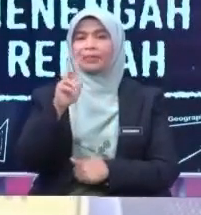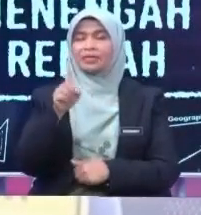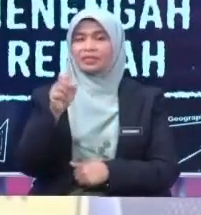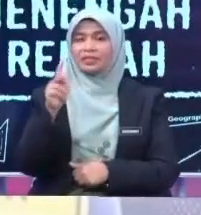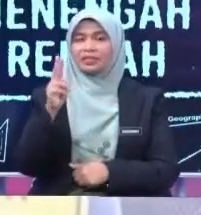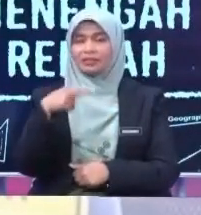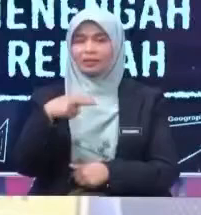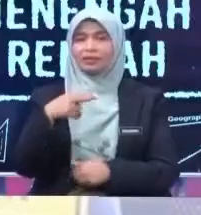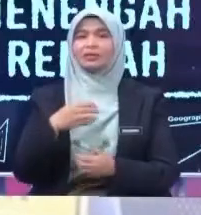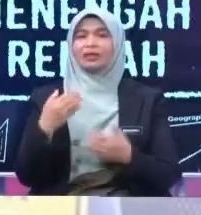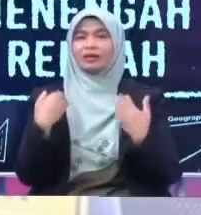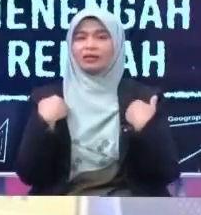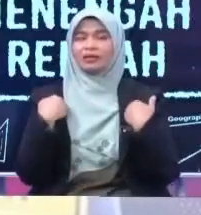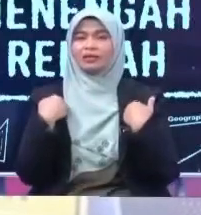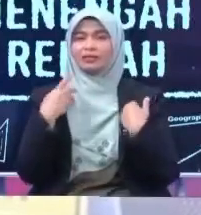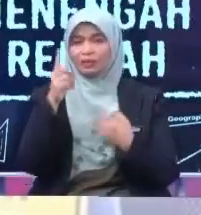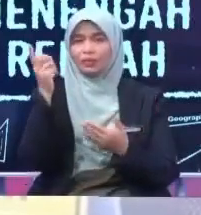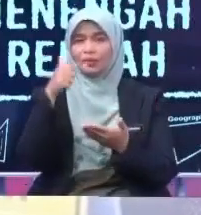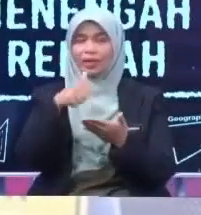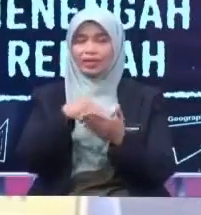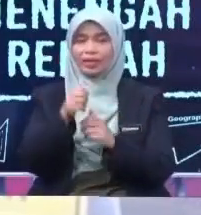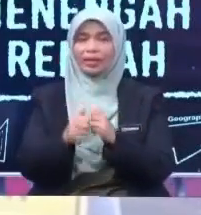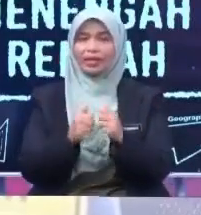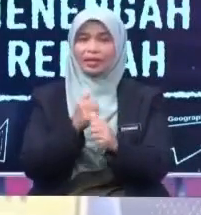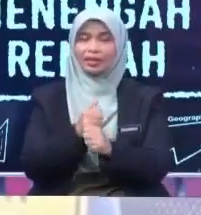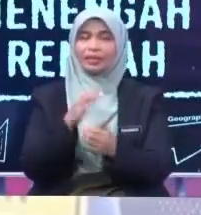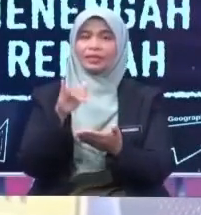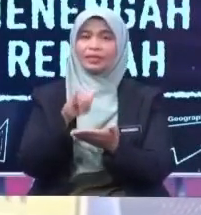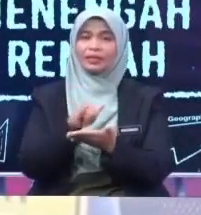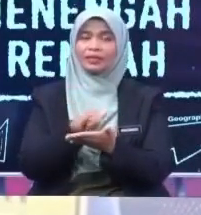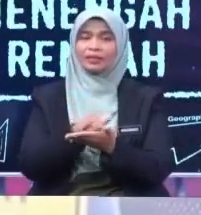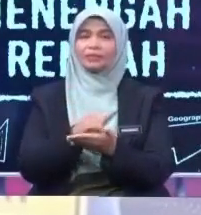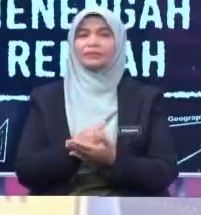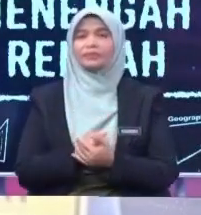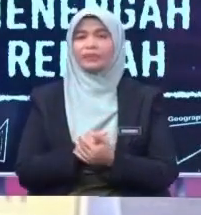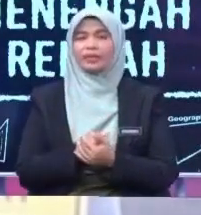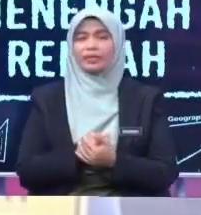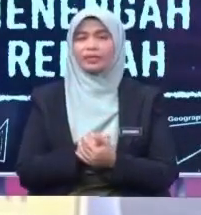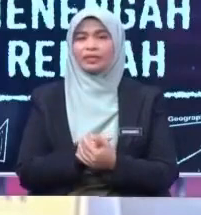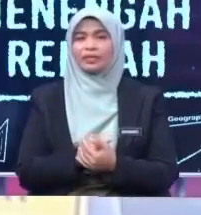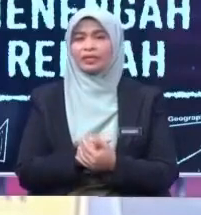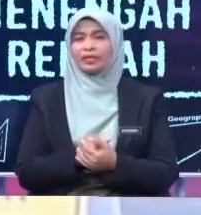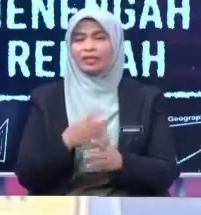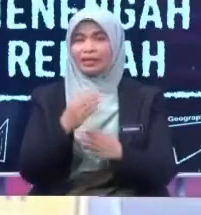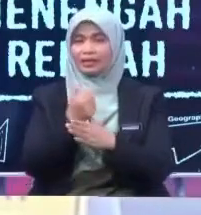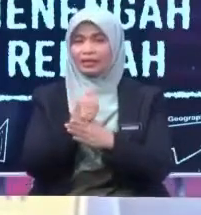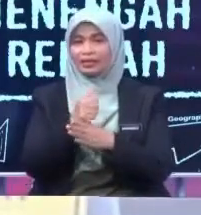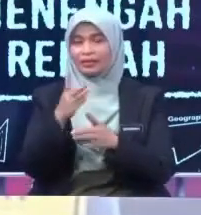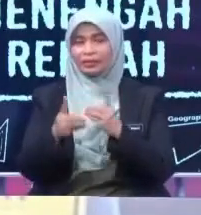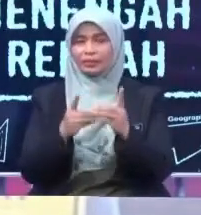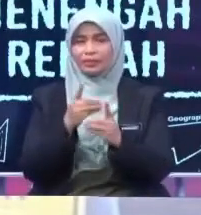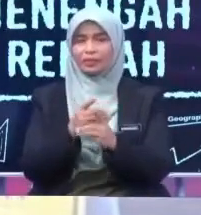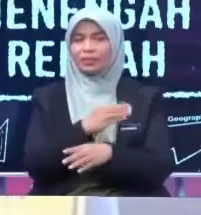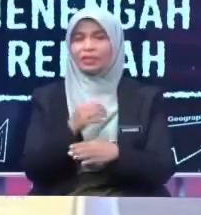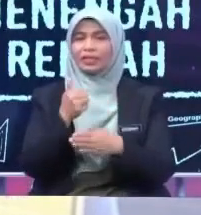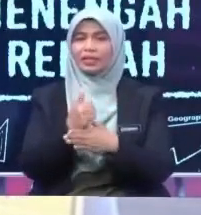lagi selepas alam barzah, ada lagi satu lagi alam, iaitu sebab alam barzah ni dia alam pemisah di antara dunia dengan akhirat.